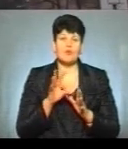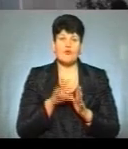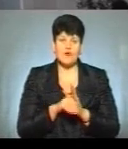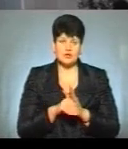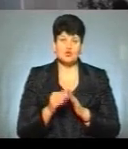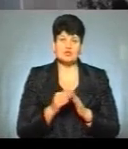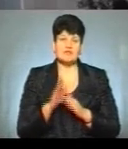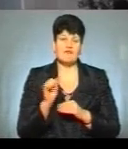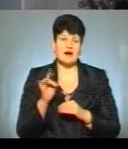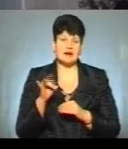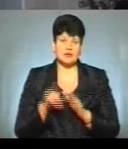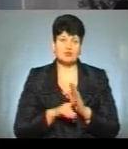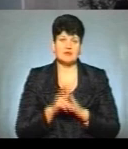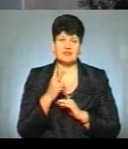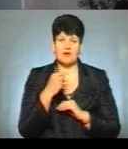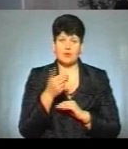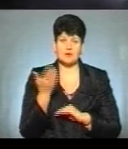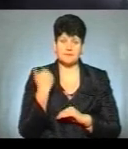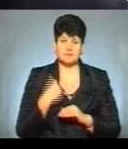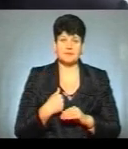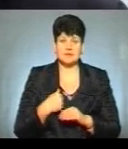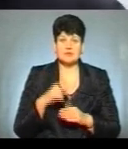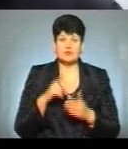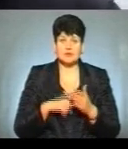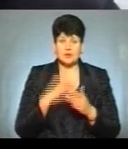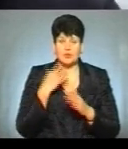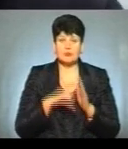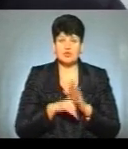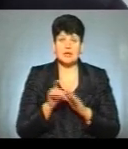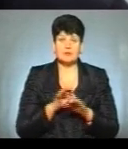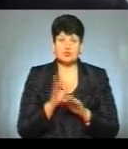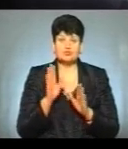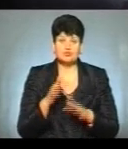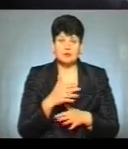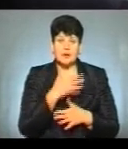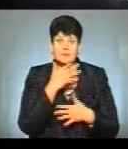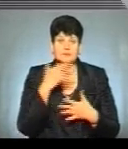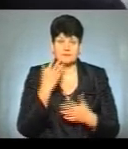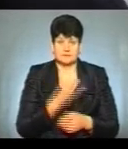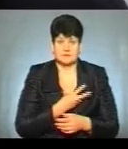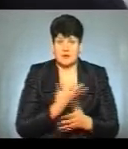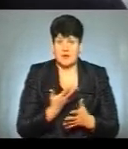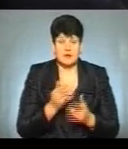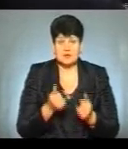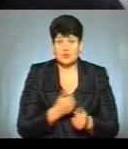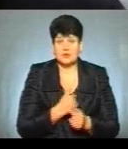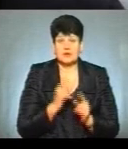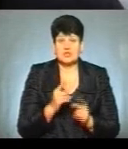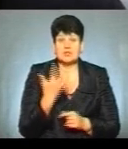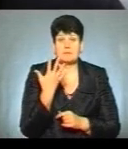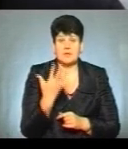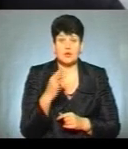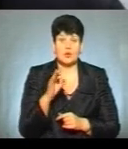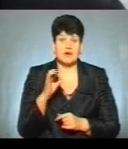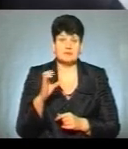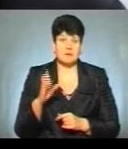сусідської варти в Тернополі розпочали 2 роки тому. Ми сподівалися, коли починали проєкт, що буде бажаючих більше. Проте зголосилися всього лише 5